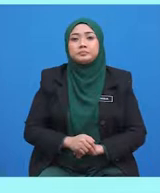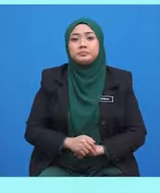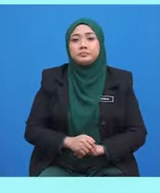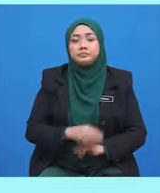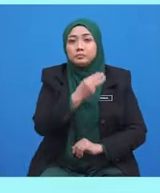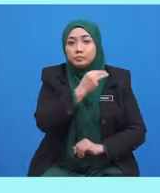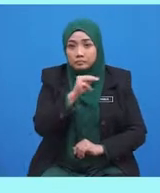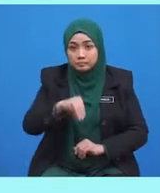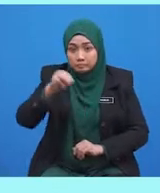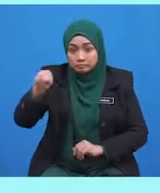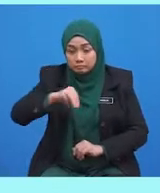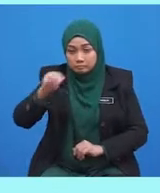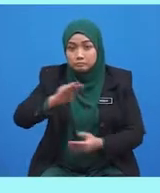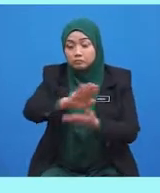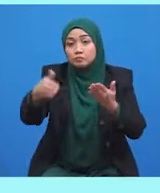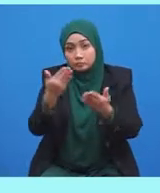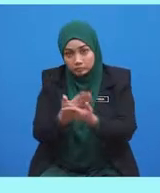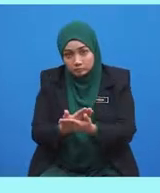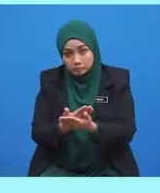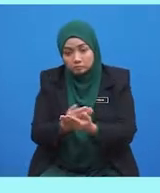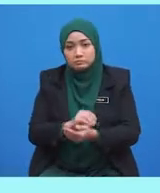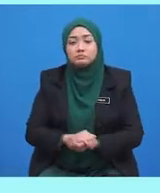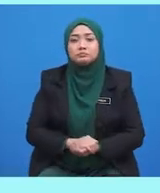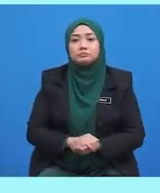sekalian, ayuh kita perhatikan jadual tersebut.